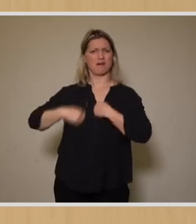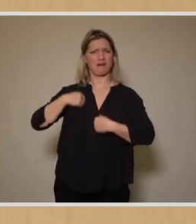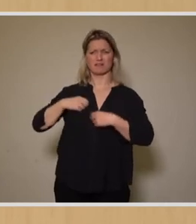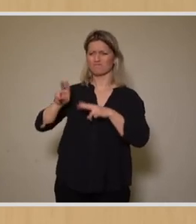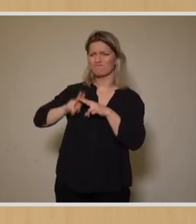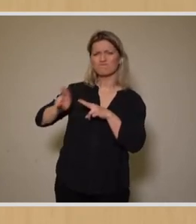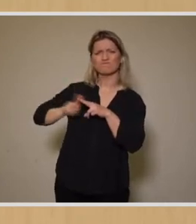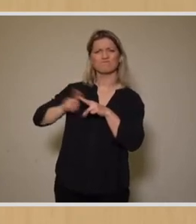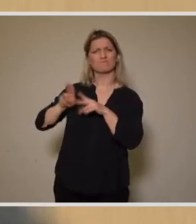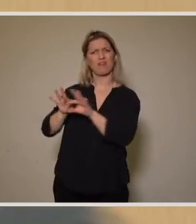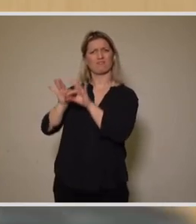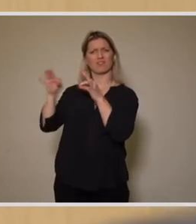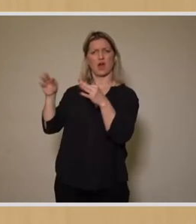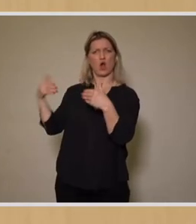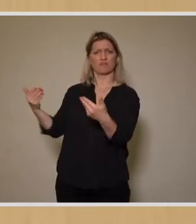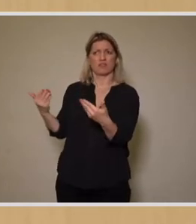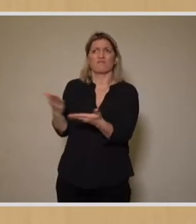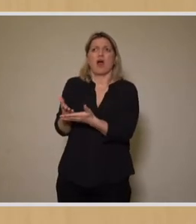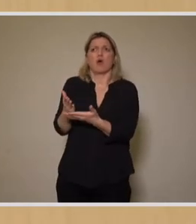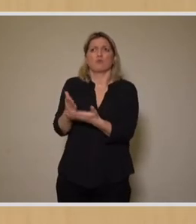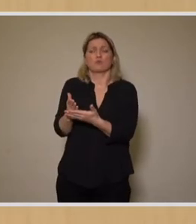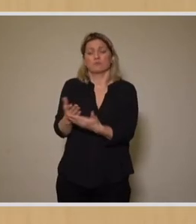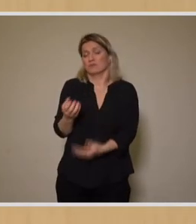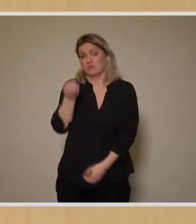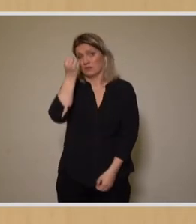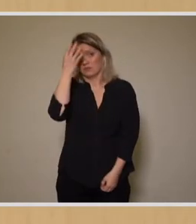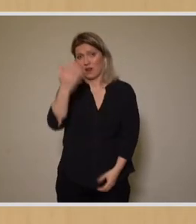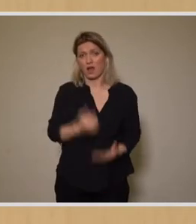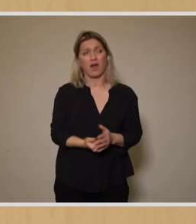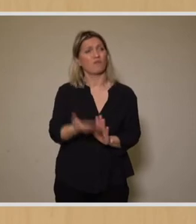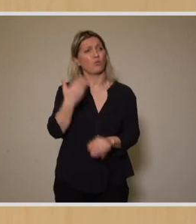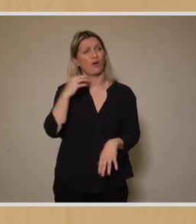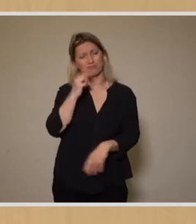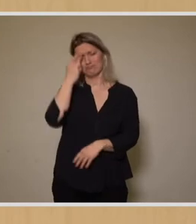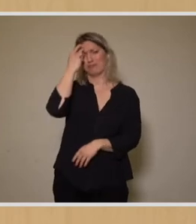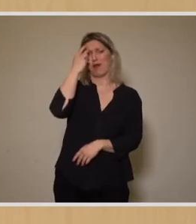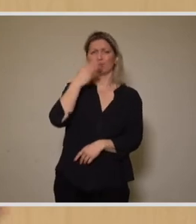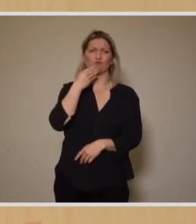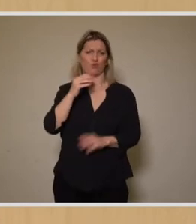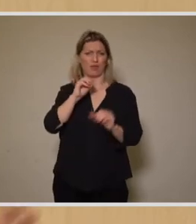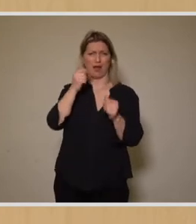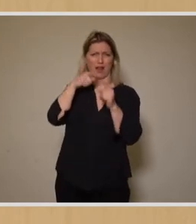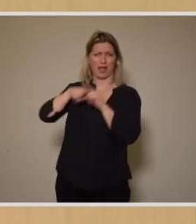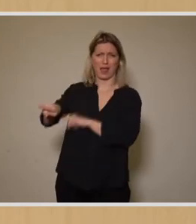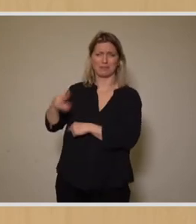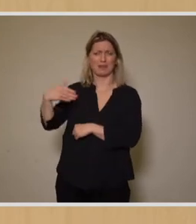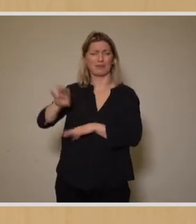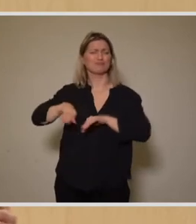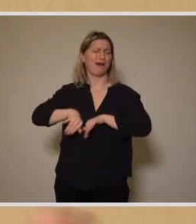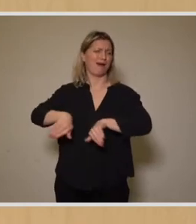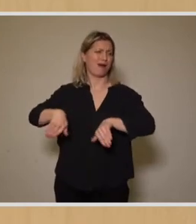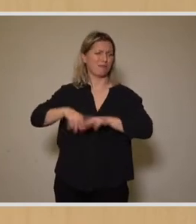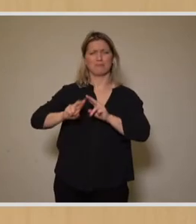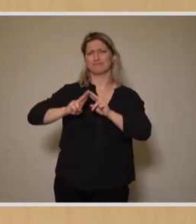Das ist doch ganz einfach. Zum einen haben sie tolle Erlebnisse gehabt, diejenigen, die dort drin geschwommen sind. Sie